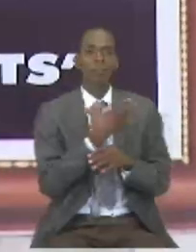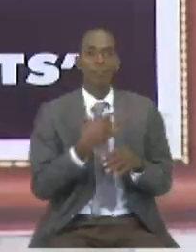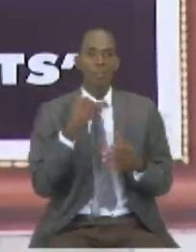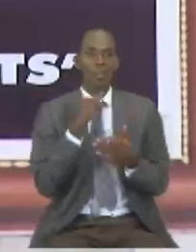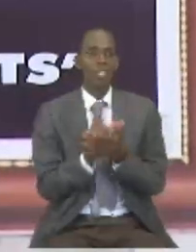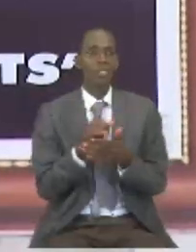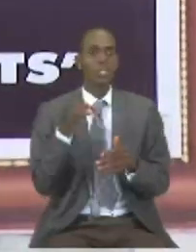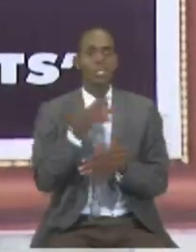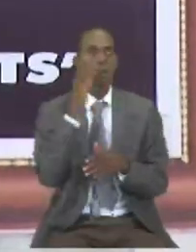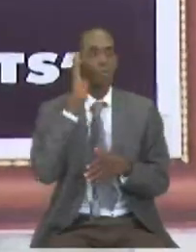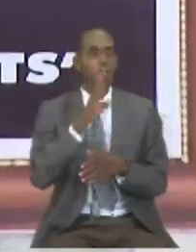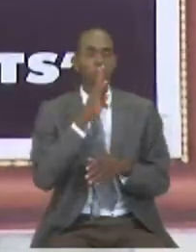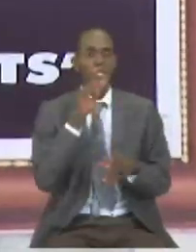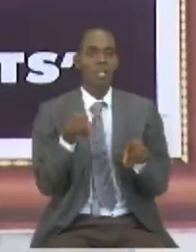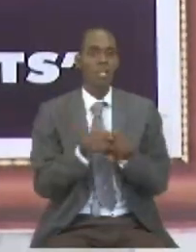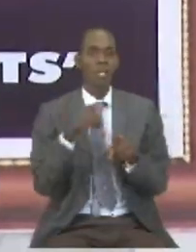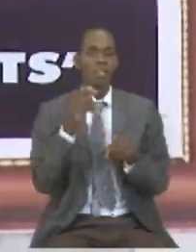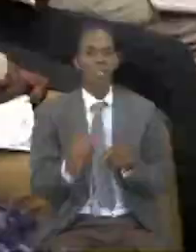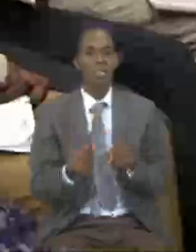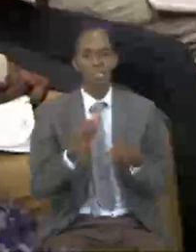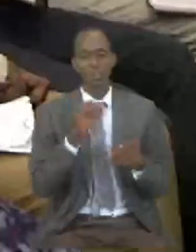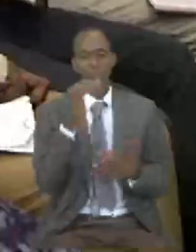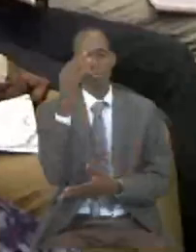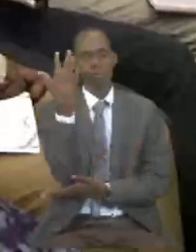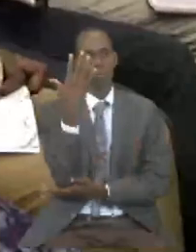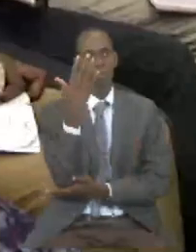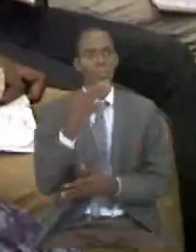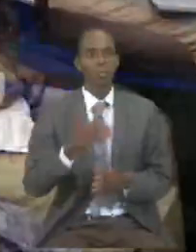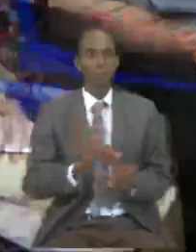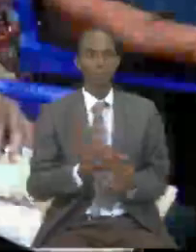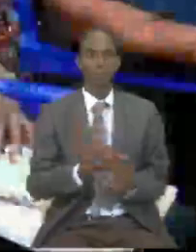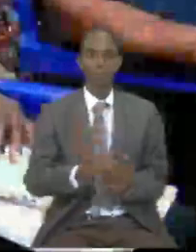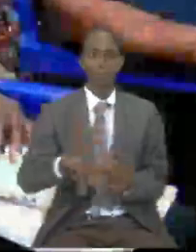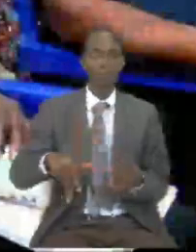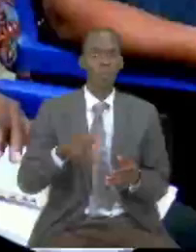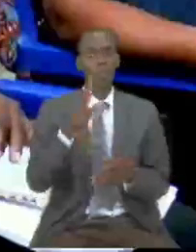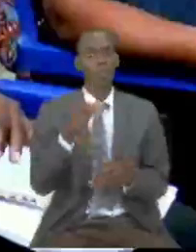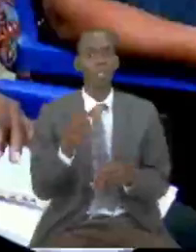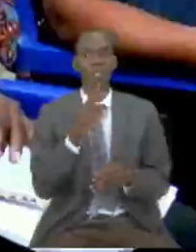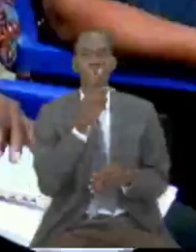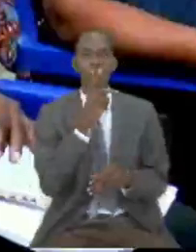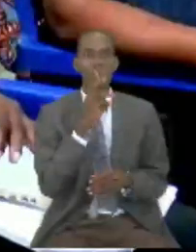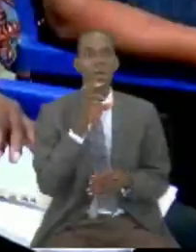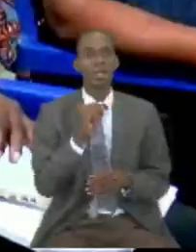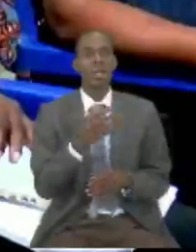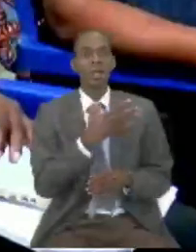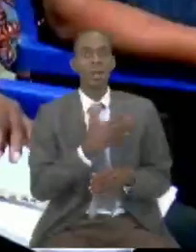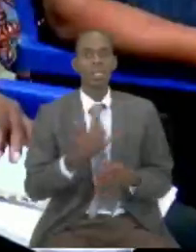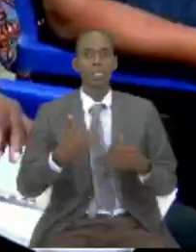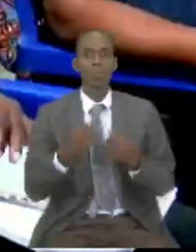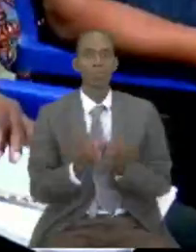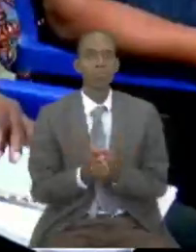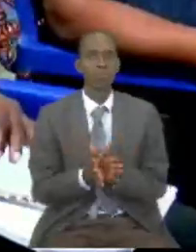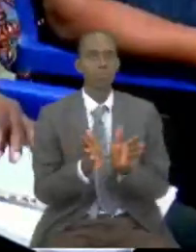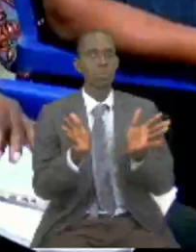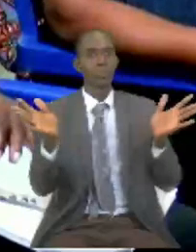8. Il est comme un arbre planté près des eaux et qui étend ses racines vers le